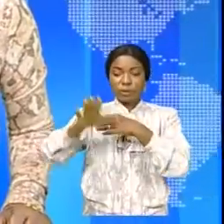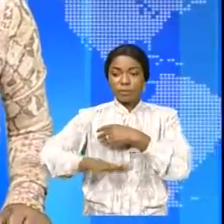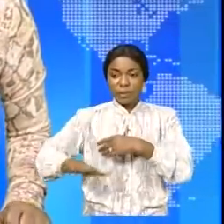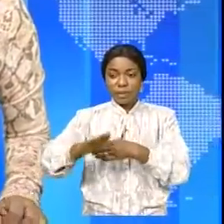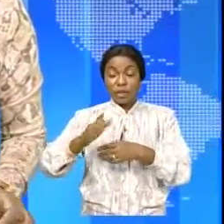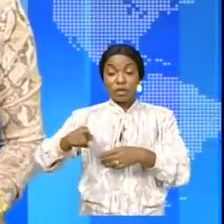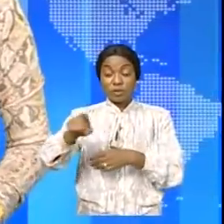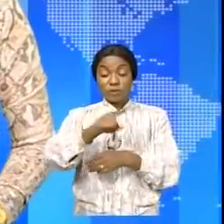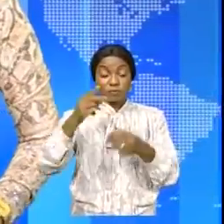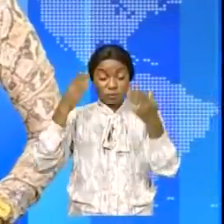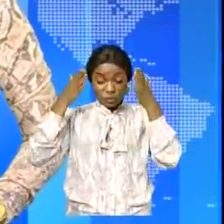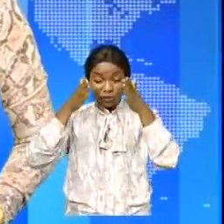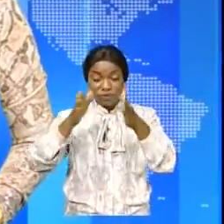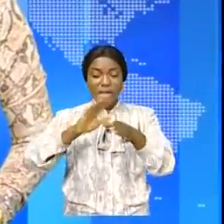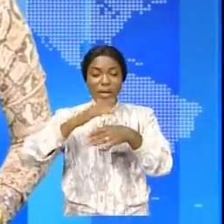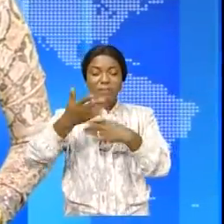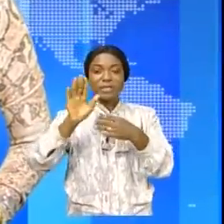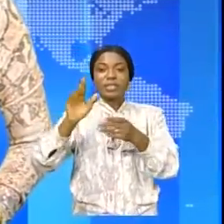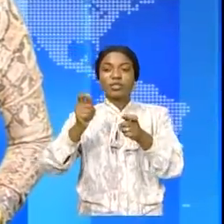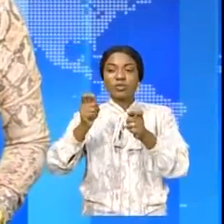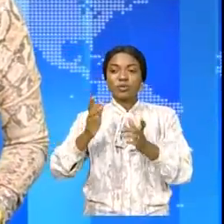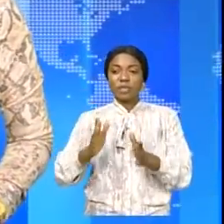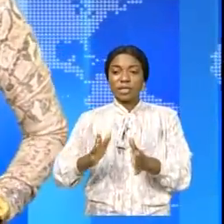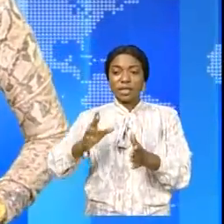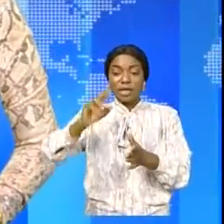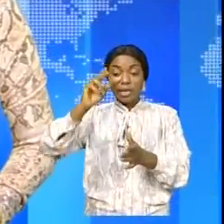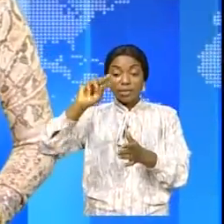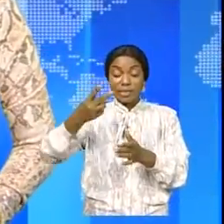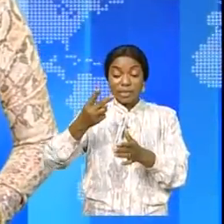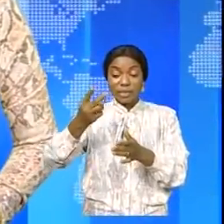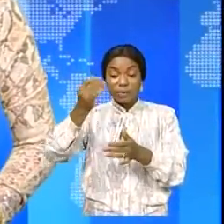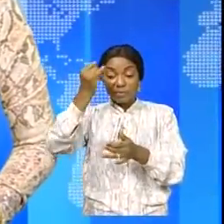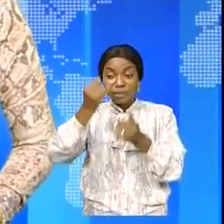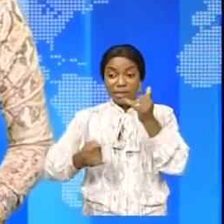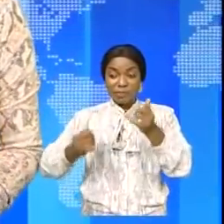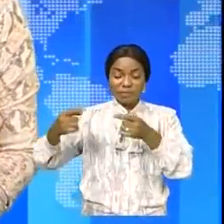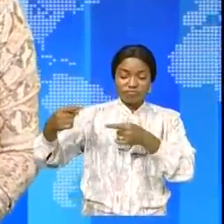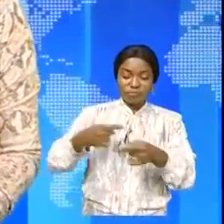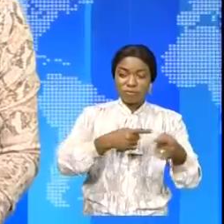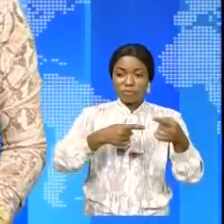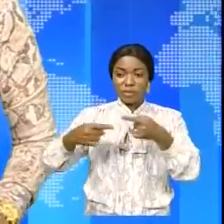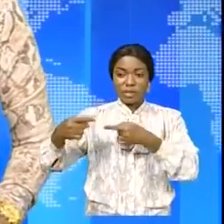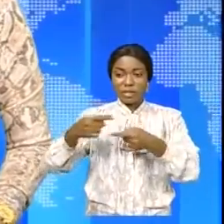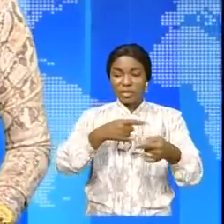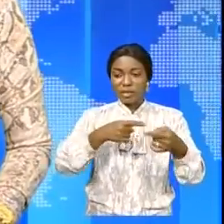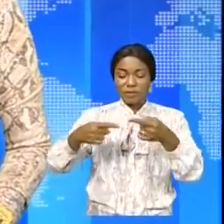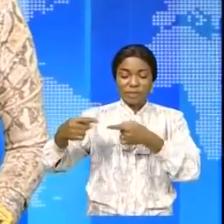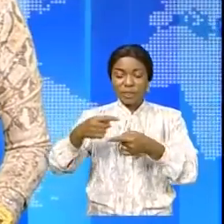Vous suivrez après ce journal la deuxième demi-finale de la soirée entre Pyramide FC et Raja